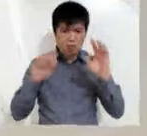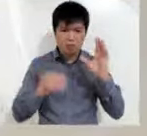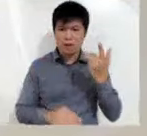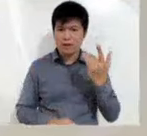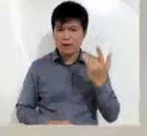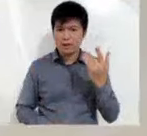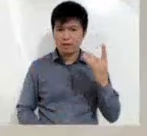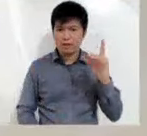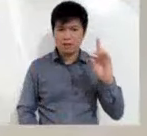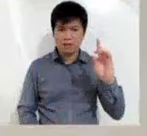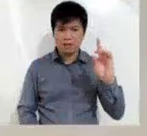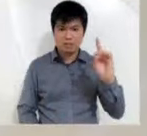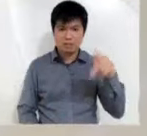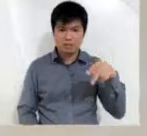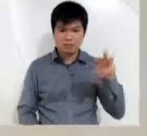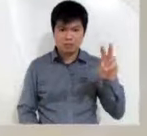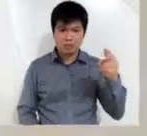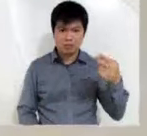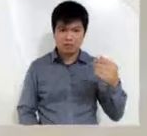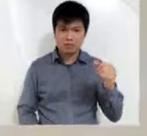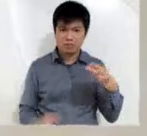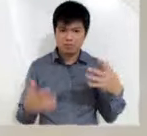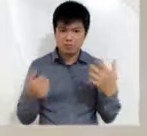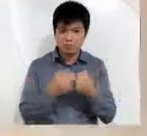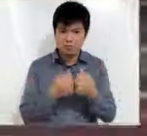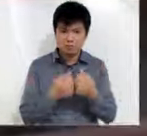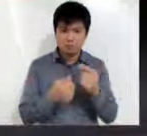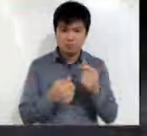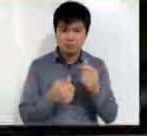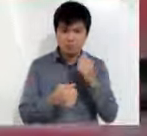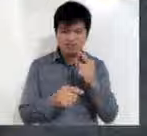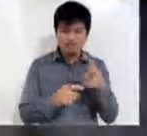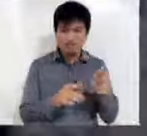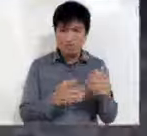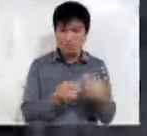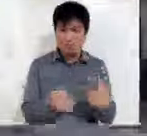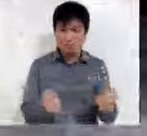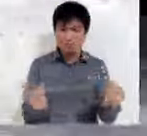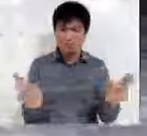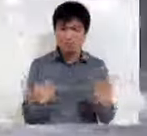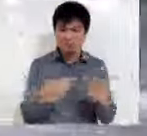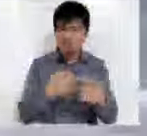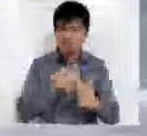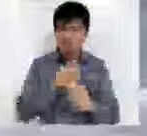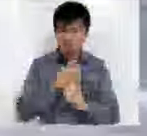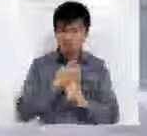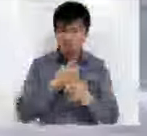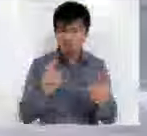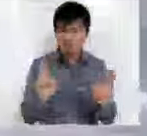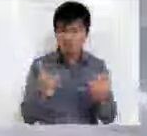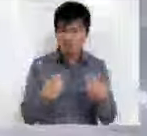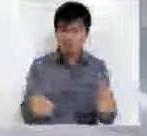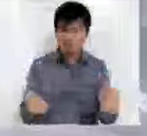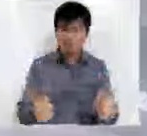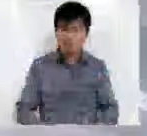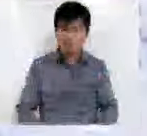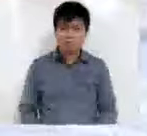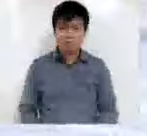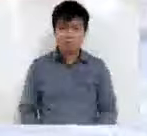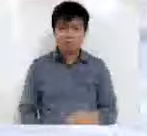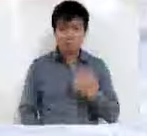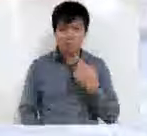once na may accident, puro band-aid solution lang ang nilalagay nila. Pero ayon kay Public Works and Highway Secretary Manny